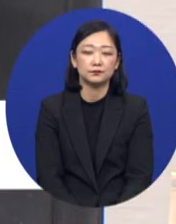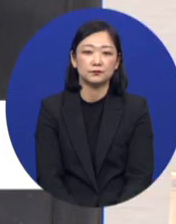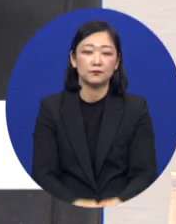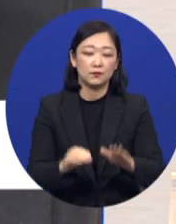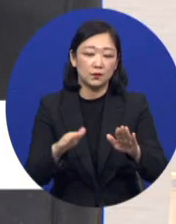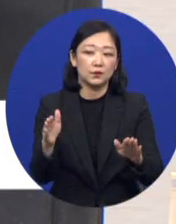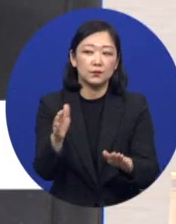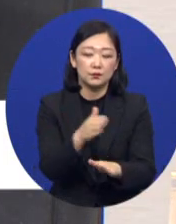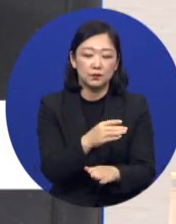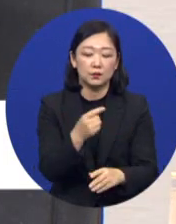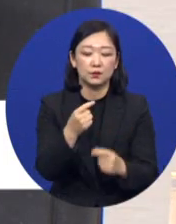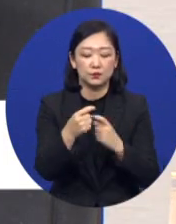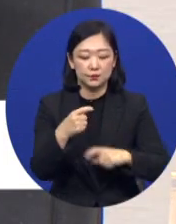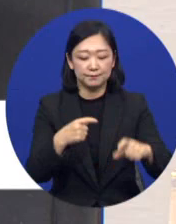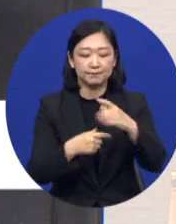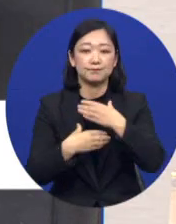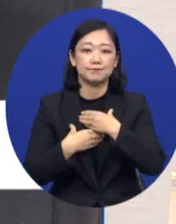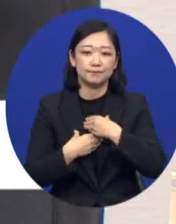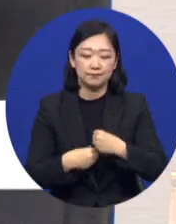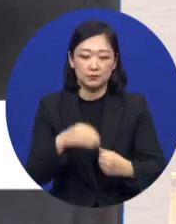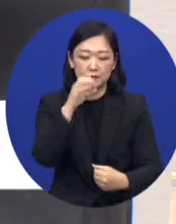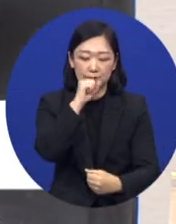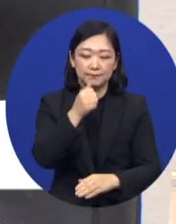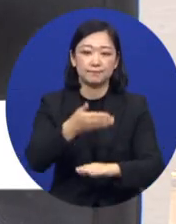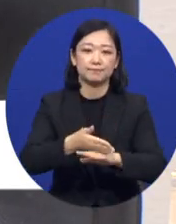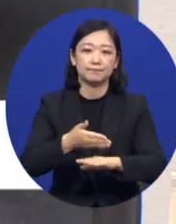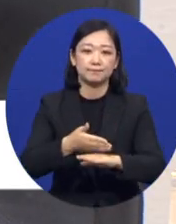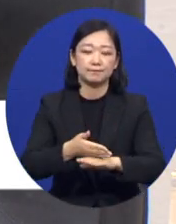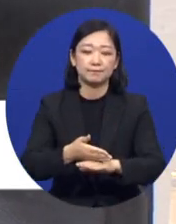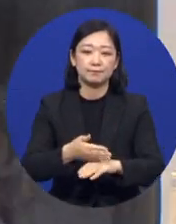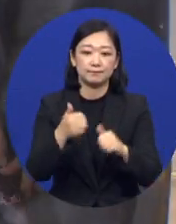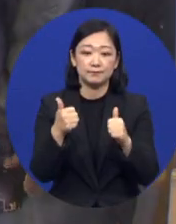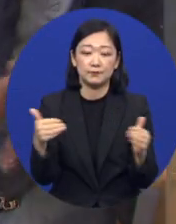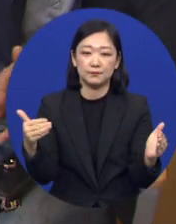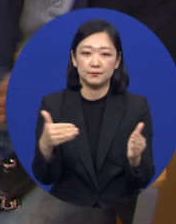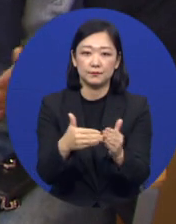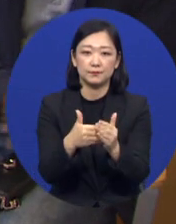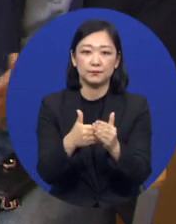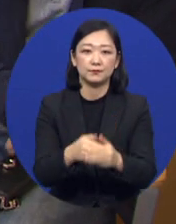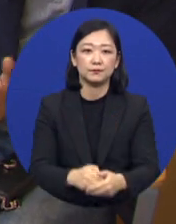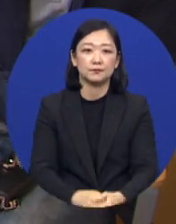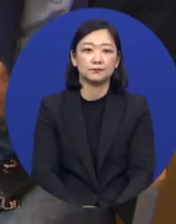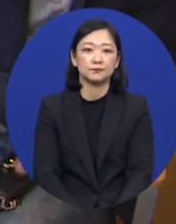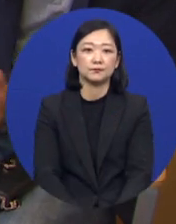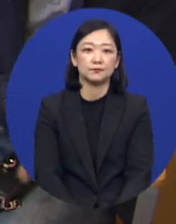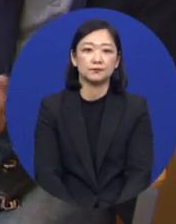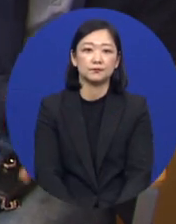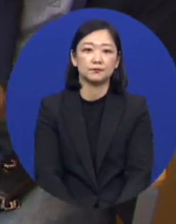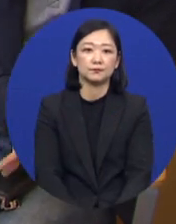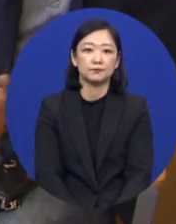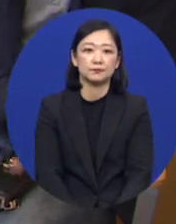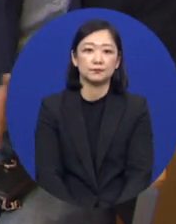오늘부터는 조금이라도 편안해지셨으면 좋겠습니다. 감사합니다. 이상으로 재판 마치겠습니다.